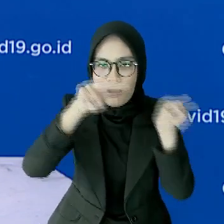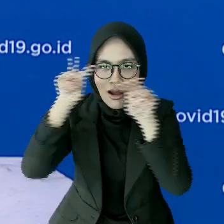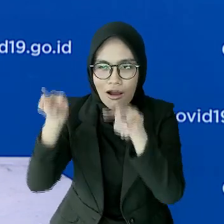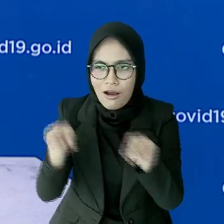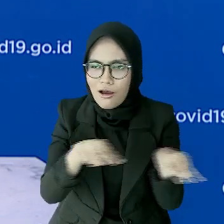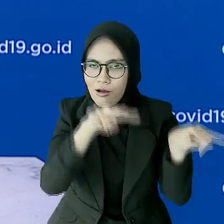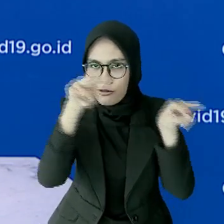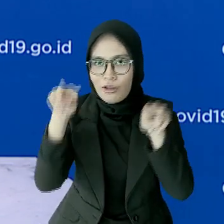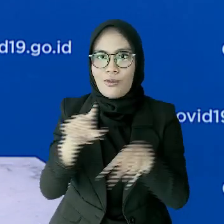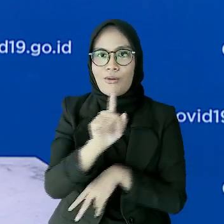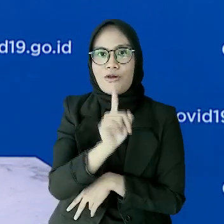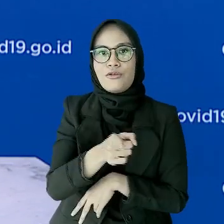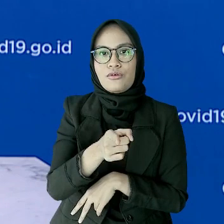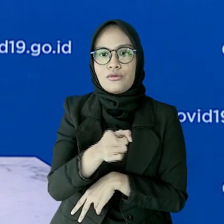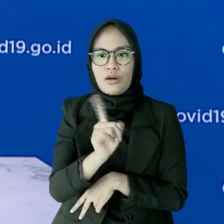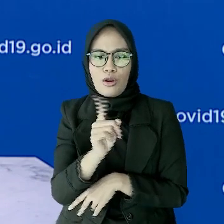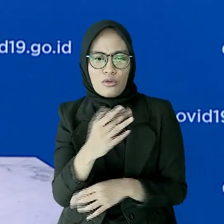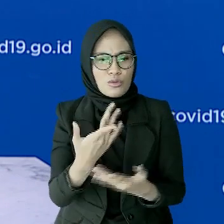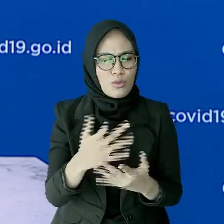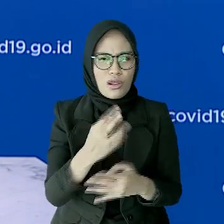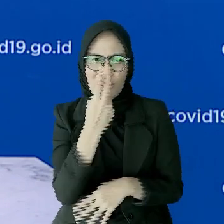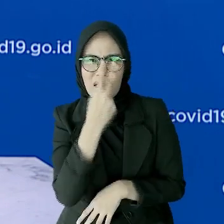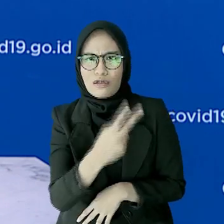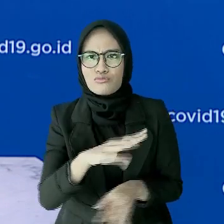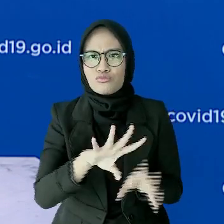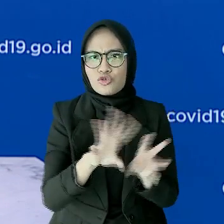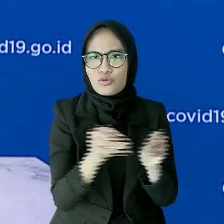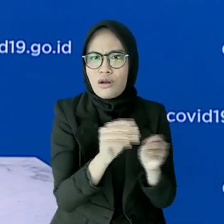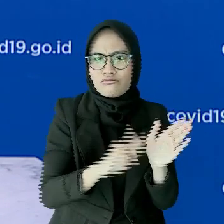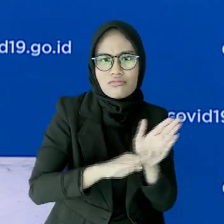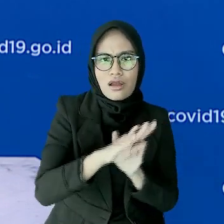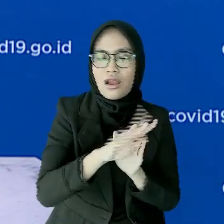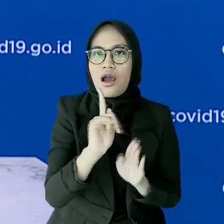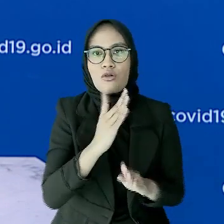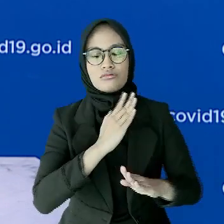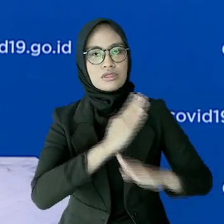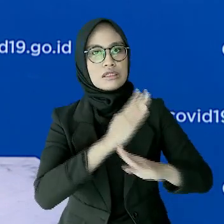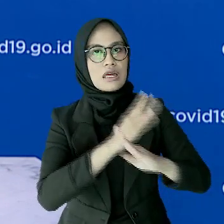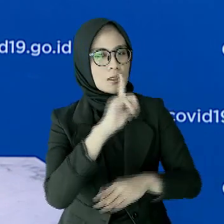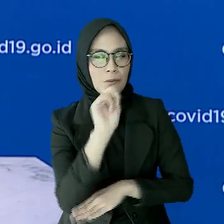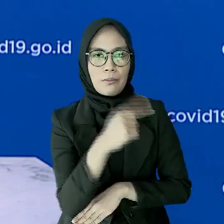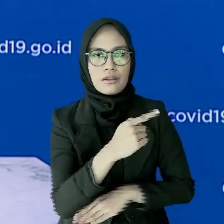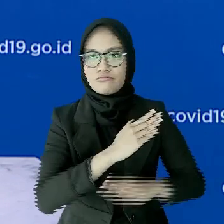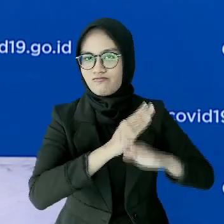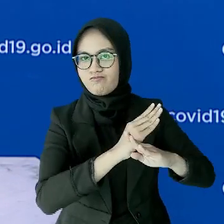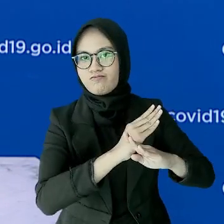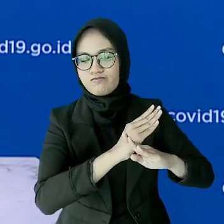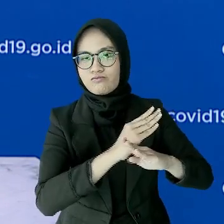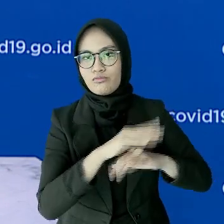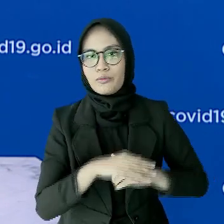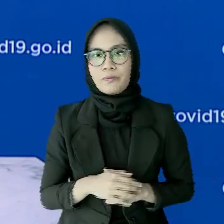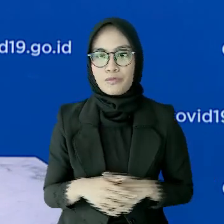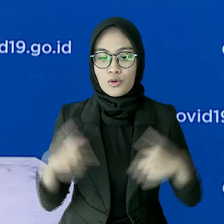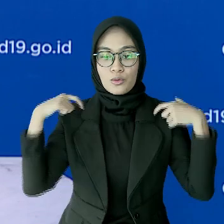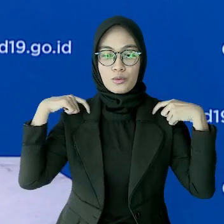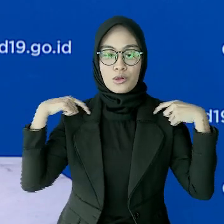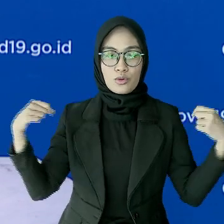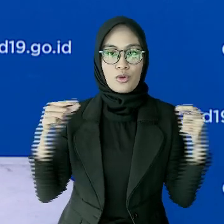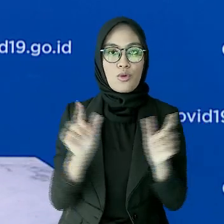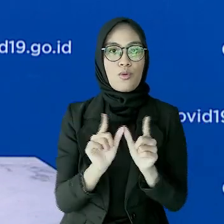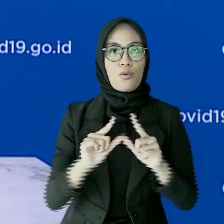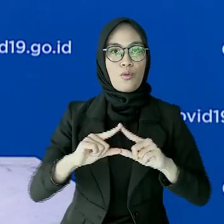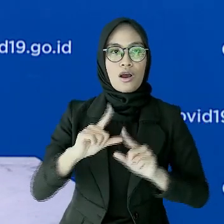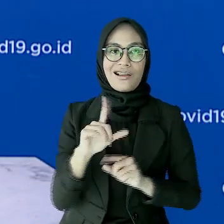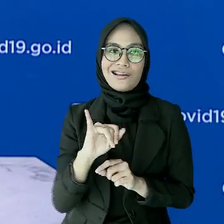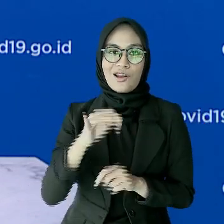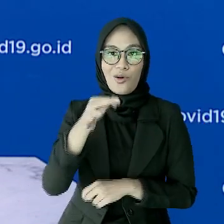kenaikan, perlu segera ditindaklanjuti agar tidak terus melonjak. Antar bupati dan wali kota juga dapat untuk saling